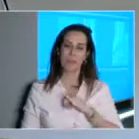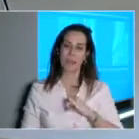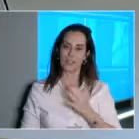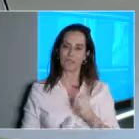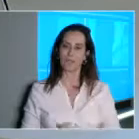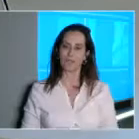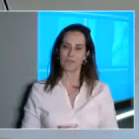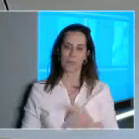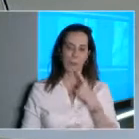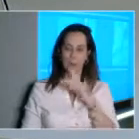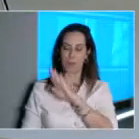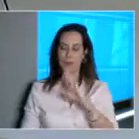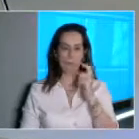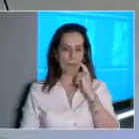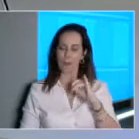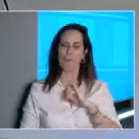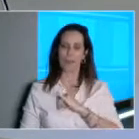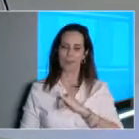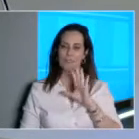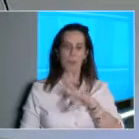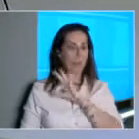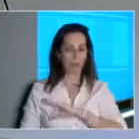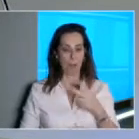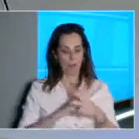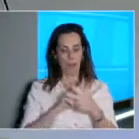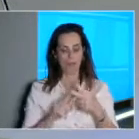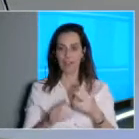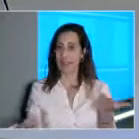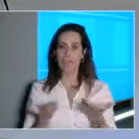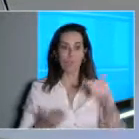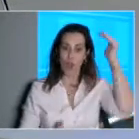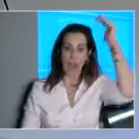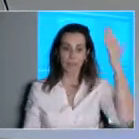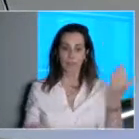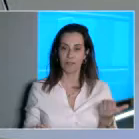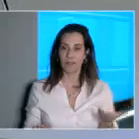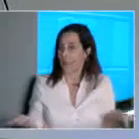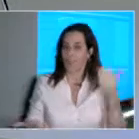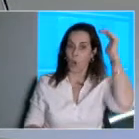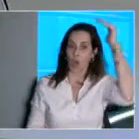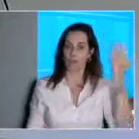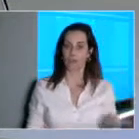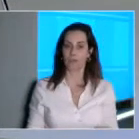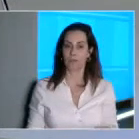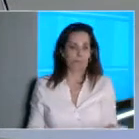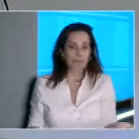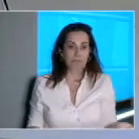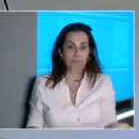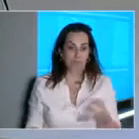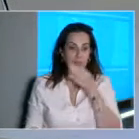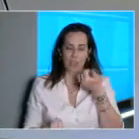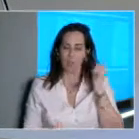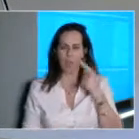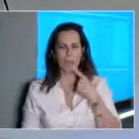שם, אמרתי לך, בין נתניהו ברק וגם אביגדור ליברמן, איפה גנץ? איפה גנץ? איפה גנץ? שאלה טובה. שמעתי אתמול